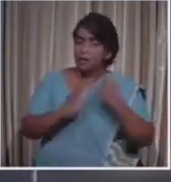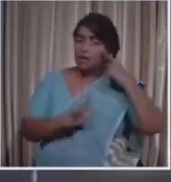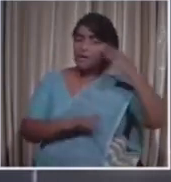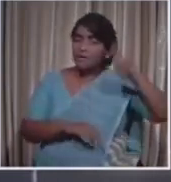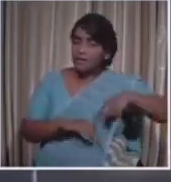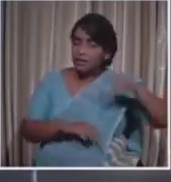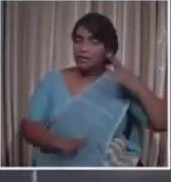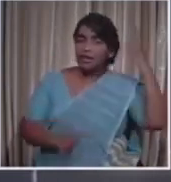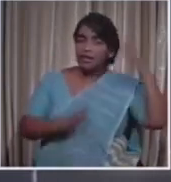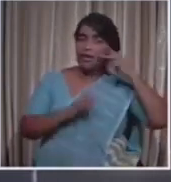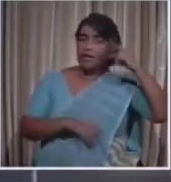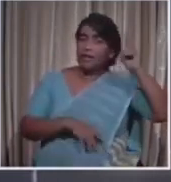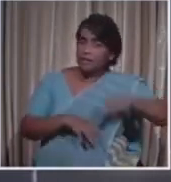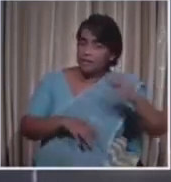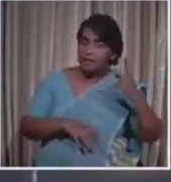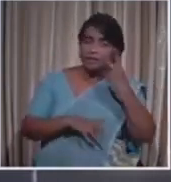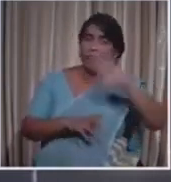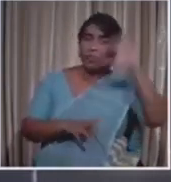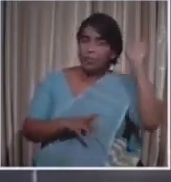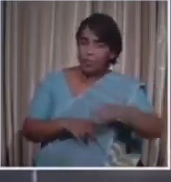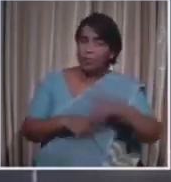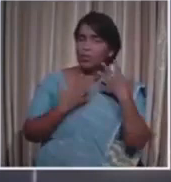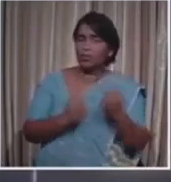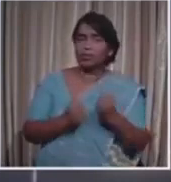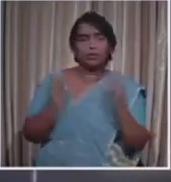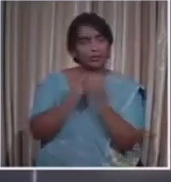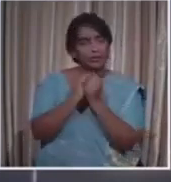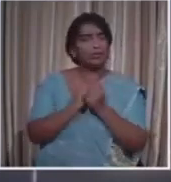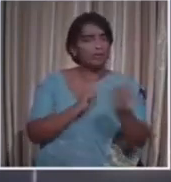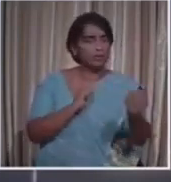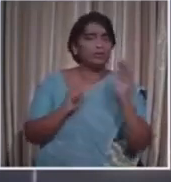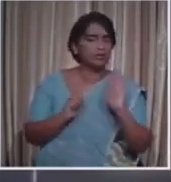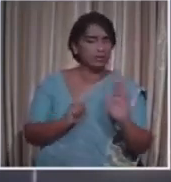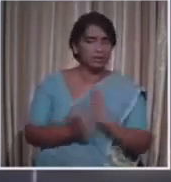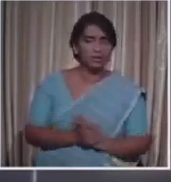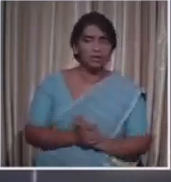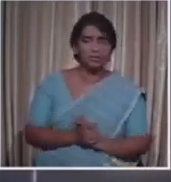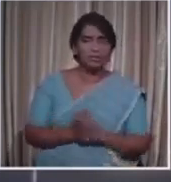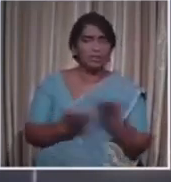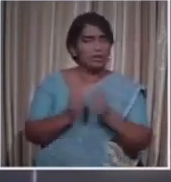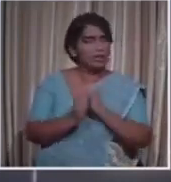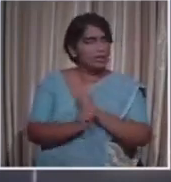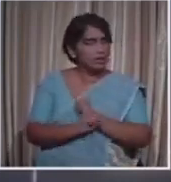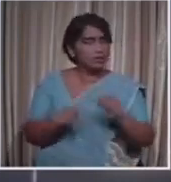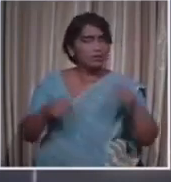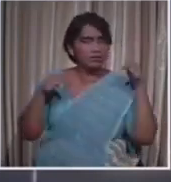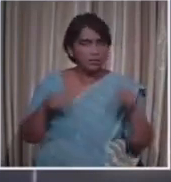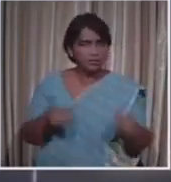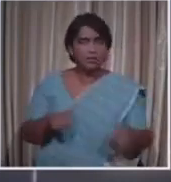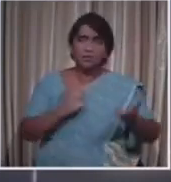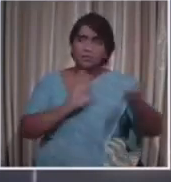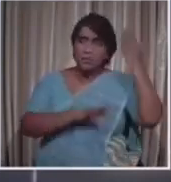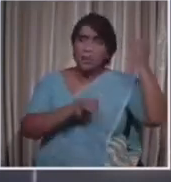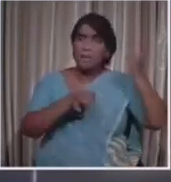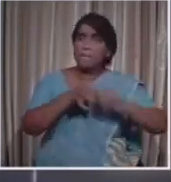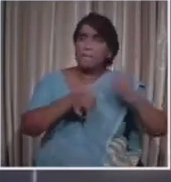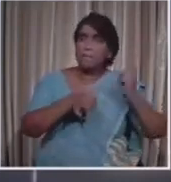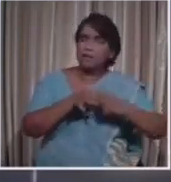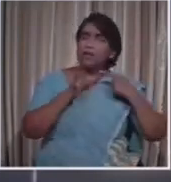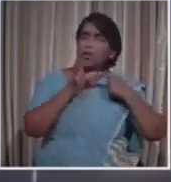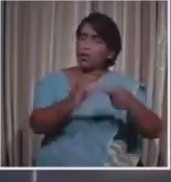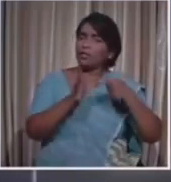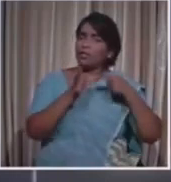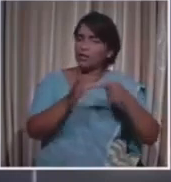විශ්වාසයයි ජාත්‍යන්තර විශ්වාසයයි දෙකම දිනා ගන්න වැඩපිළිවෙලකට යන්. ඒක නොකර මේ නිකන් අපි පරණ දාපු ප්‍රශ්න වලට උත්තර